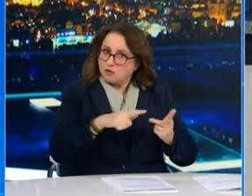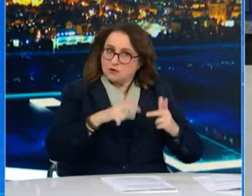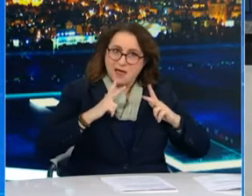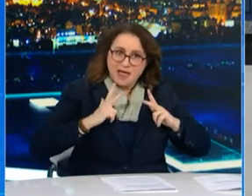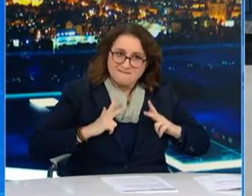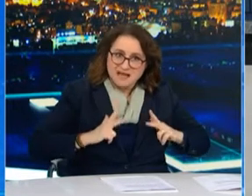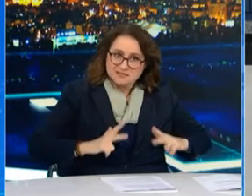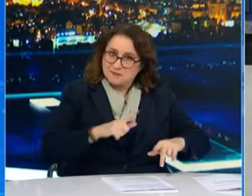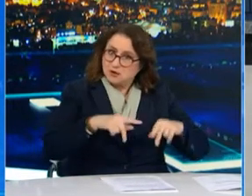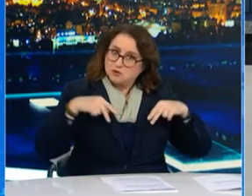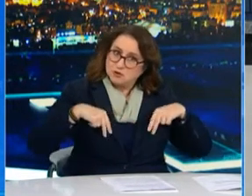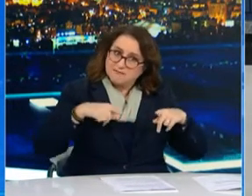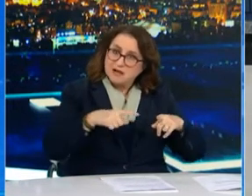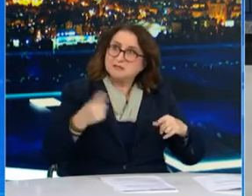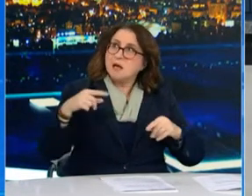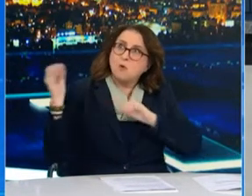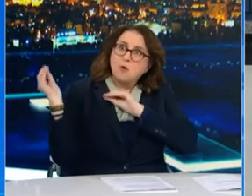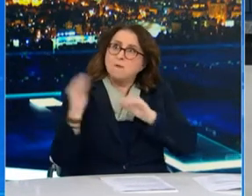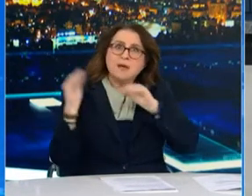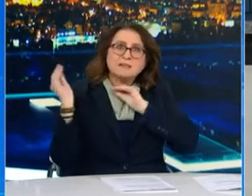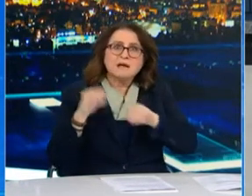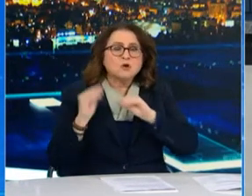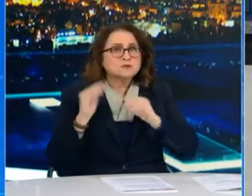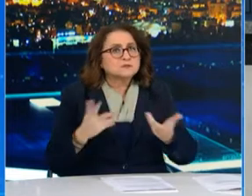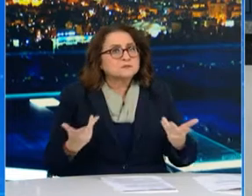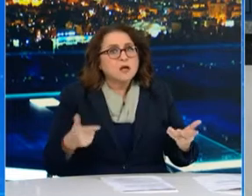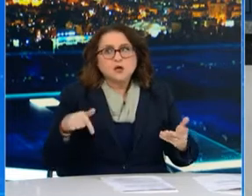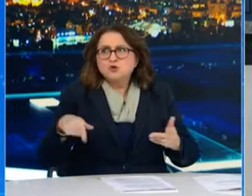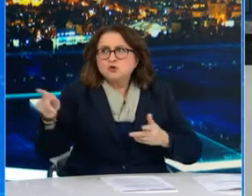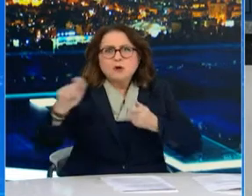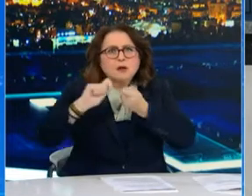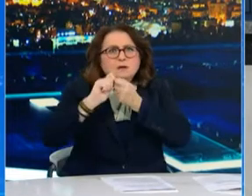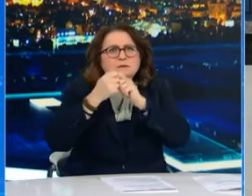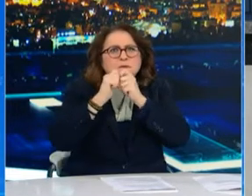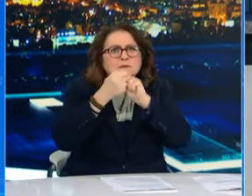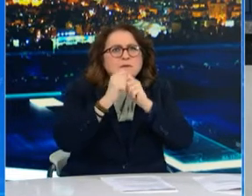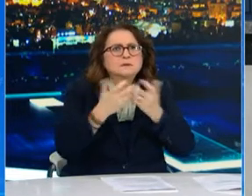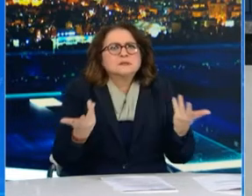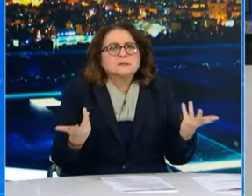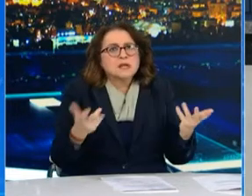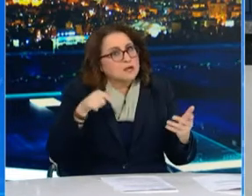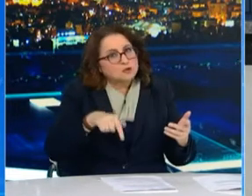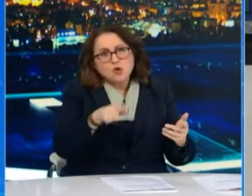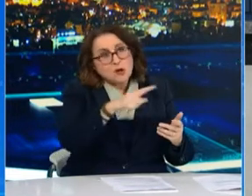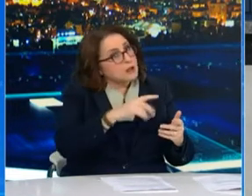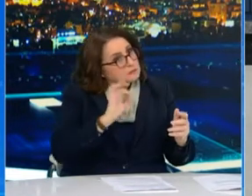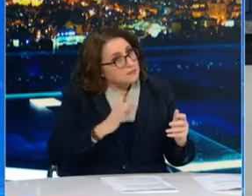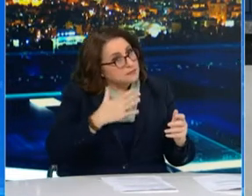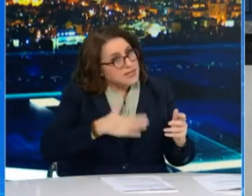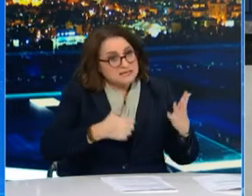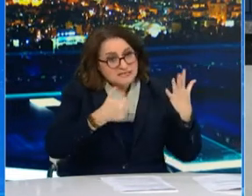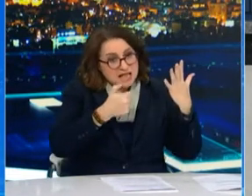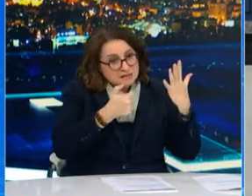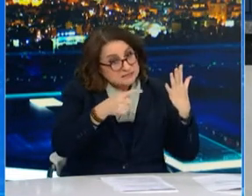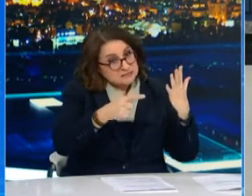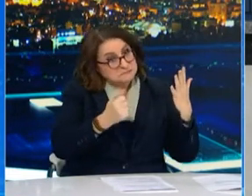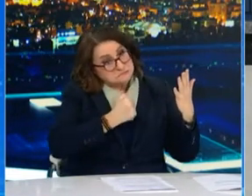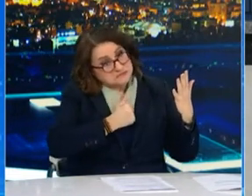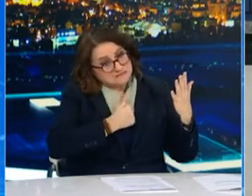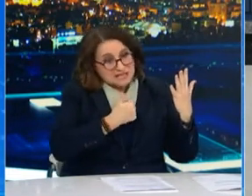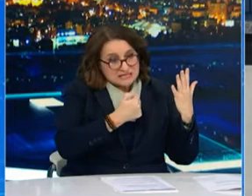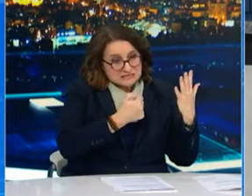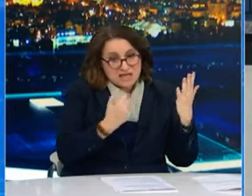τις καθυστερήσεις και τις μεταλλάξεις, είναι ακόμα εφικτός ο στόχος για εμβολιασμό του 60 έως 70% του πληθυσμού στο καλοκαίρι? Πόσο πιο μακριά